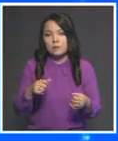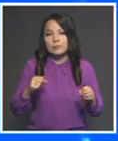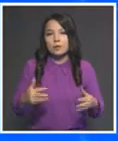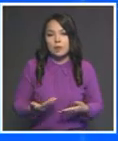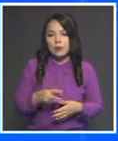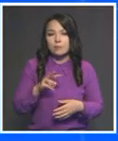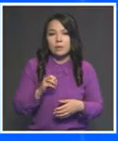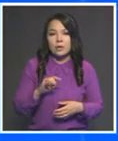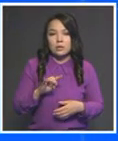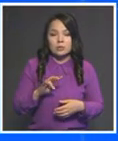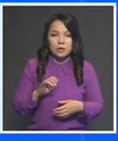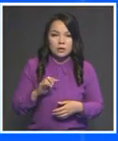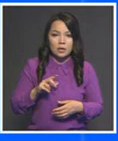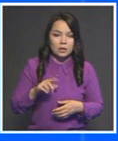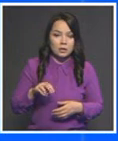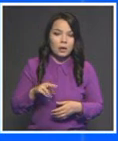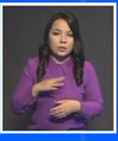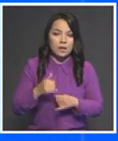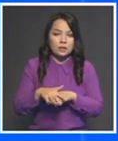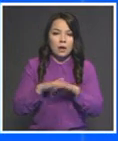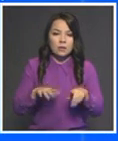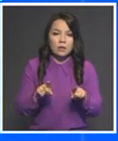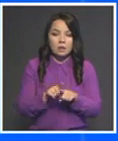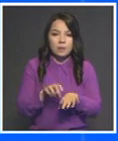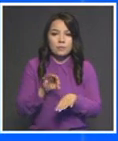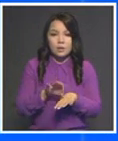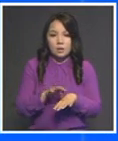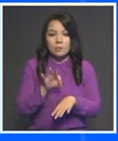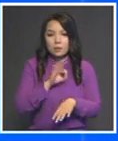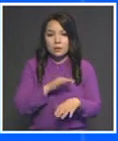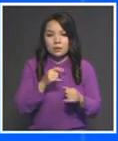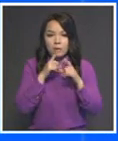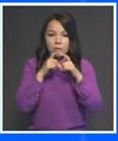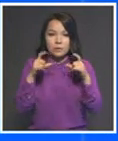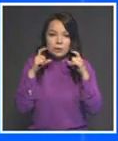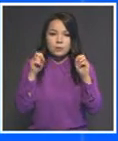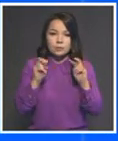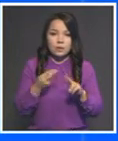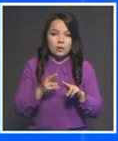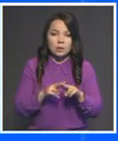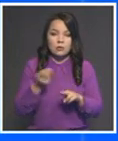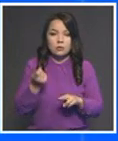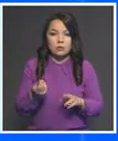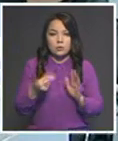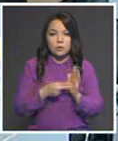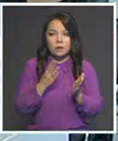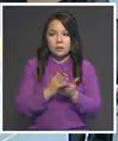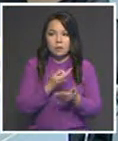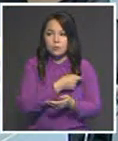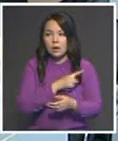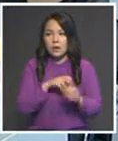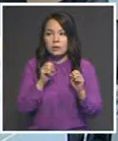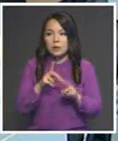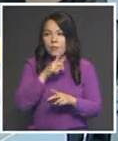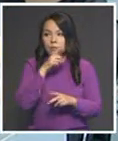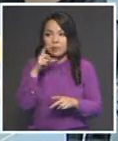дертінен сақтанудың ең тиімді әрі өте арзан жолы медициналық бетперде кию. Алматыда өткен баспасөз мәслихатында қалалық